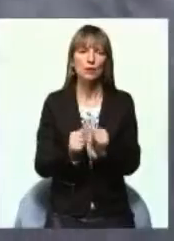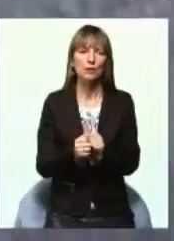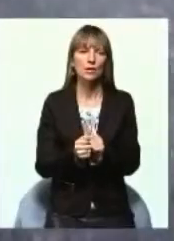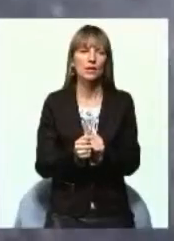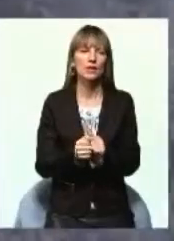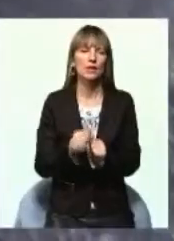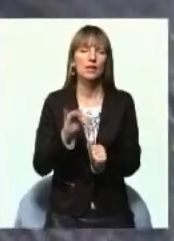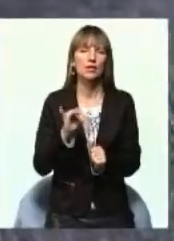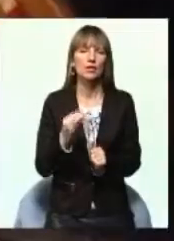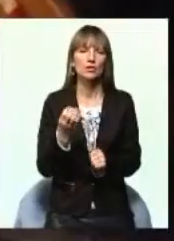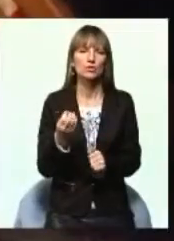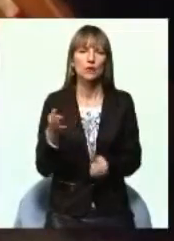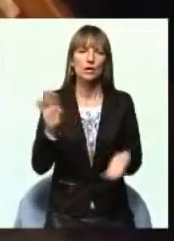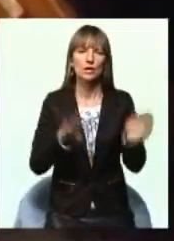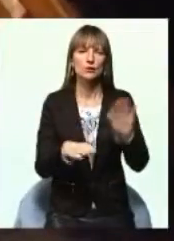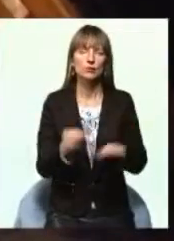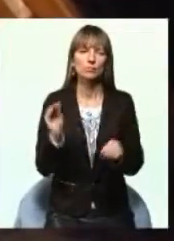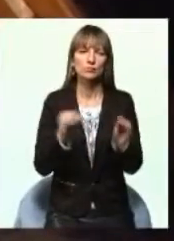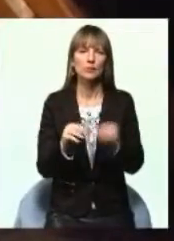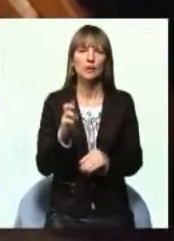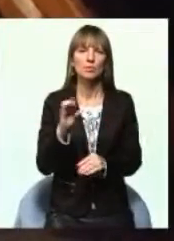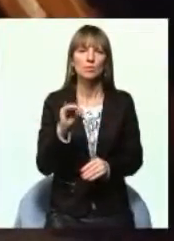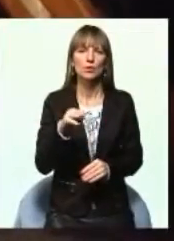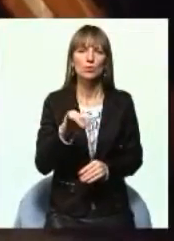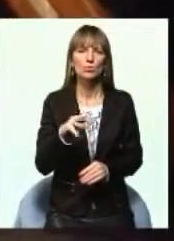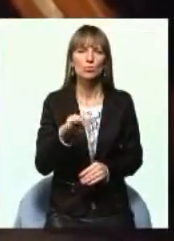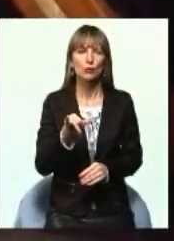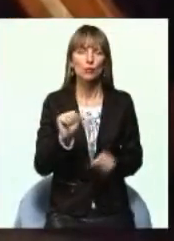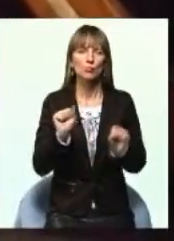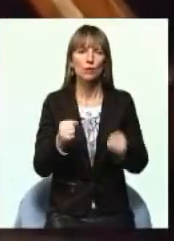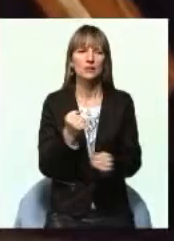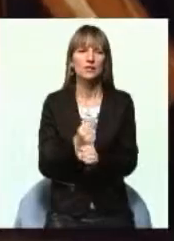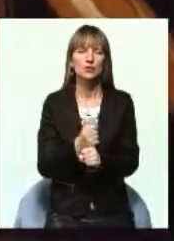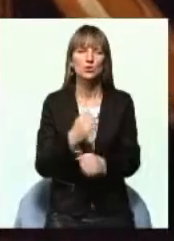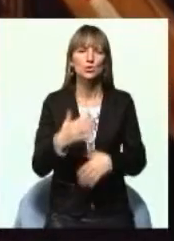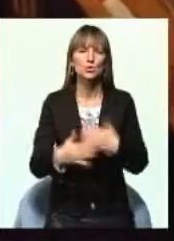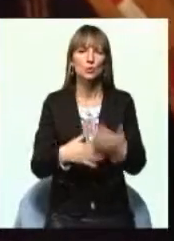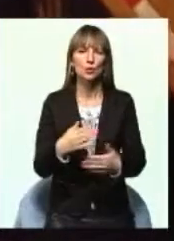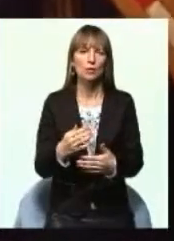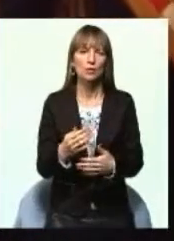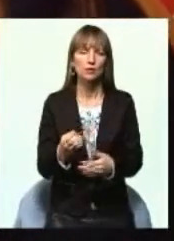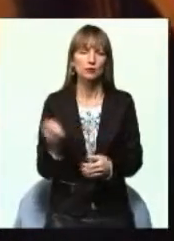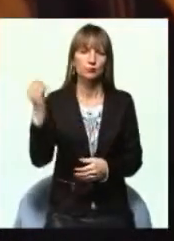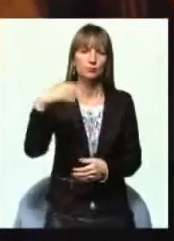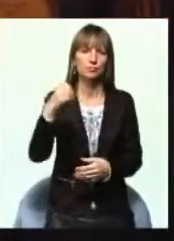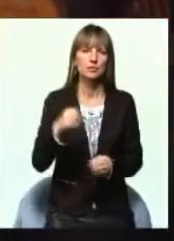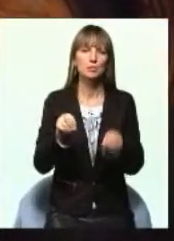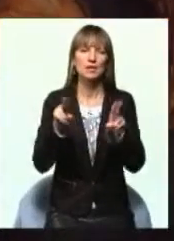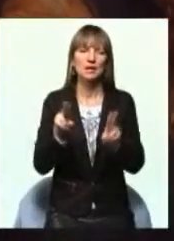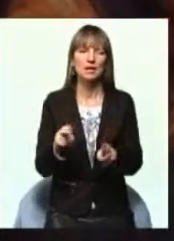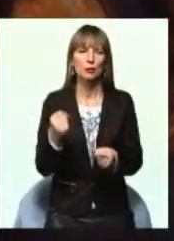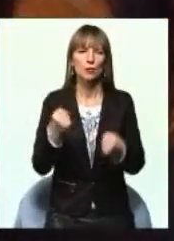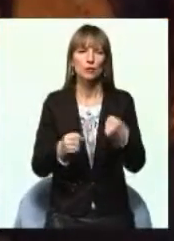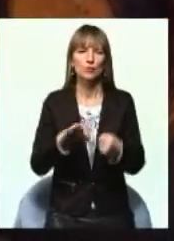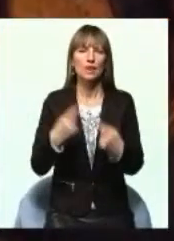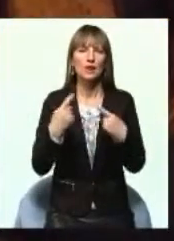в'язкового компоненту – бітуму. Асфальтоукладальник може готувати суміш, засипати її в спеціальну машину. Потім техніка